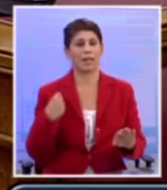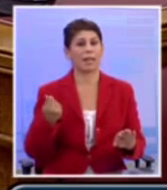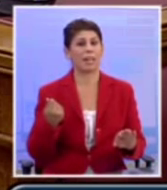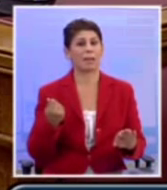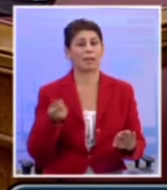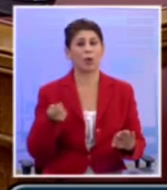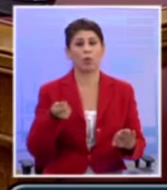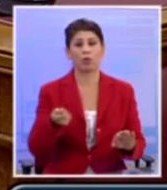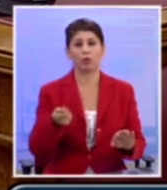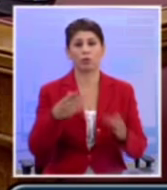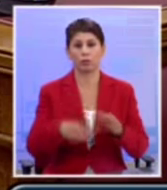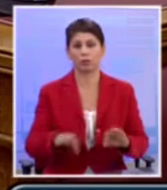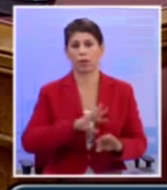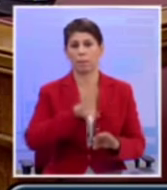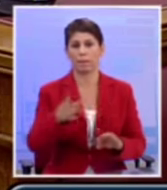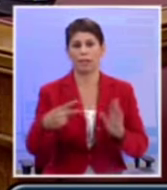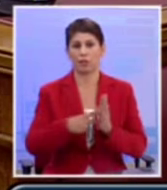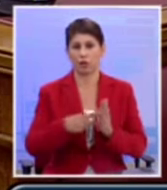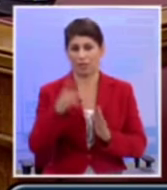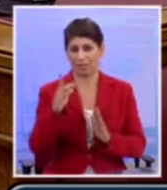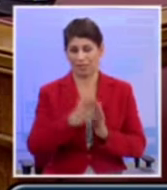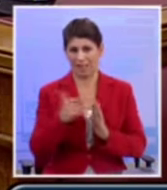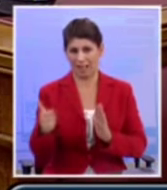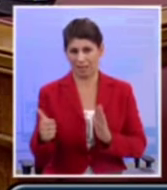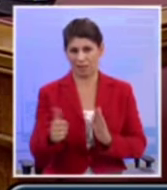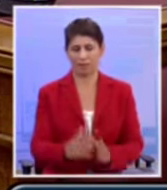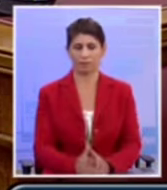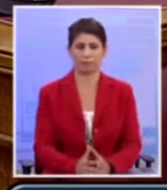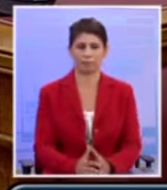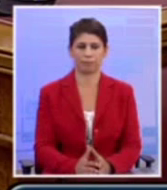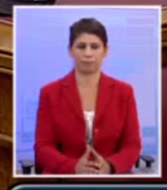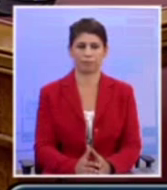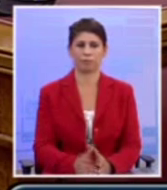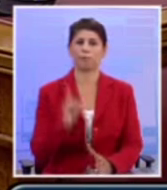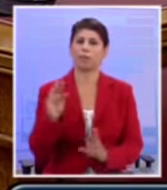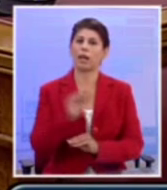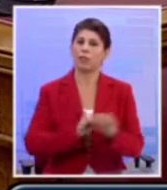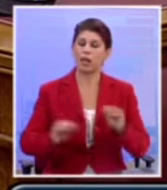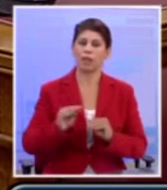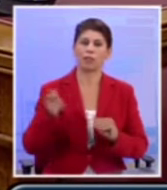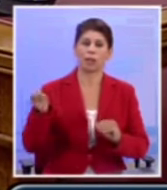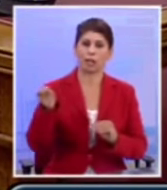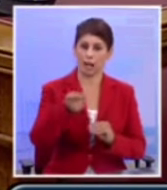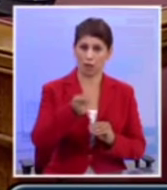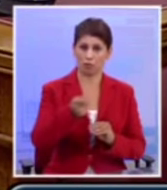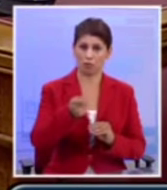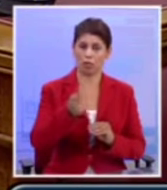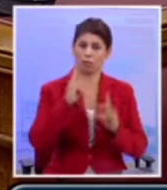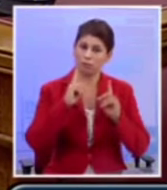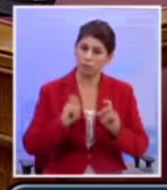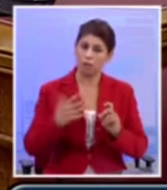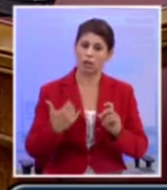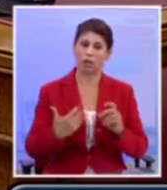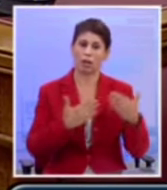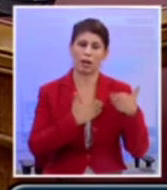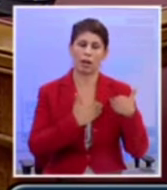κενού μέχρι το 2016, και μία αναδιάθρωση χρέους, την οποία υποχρέωση έχουν